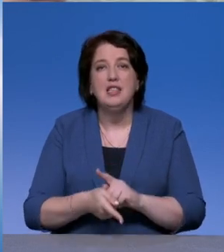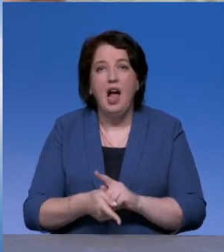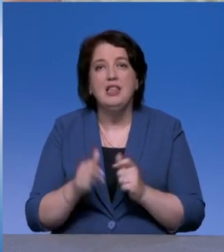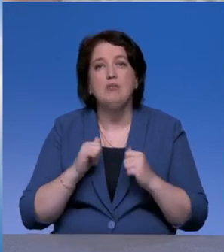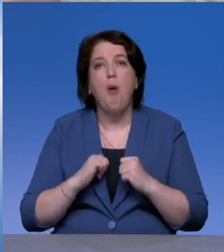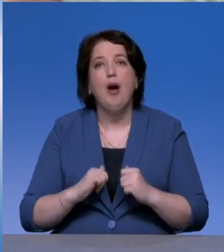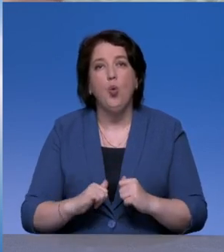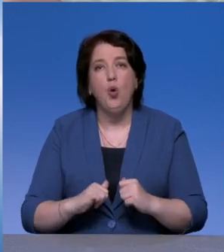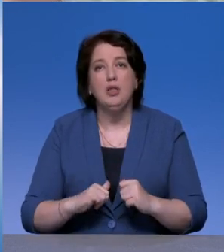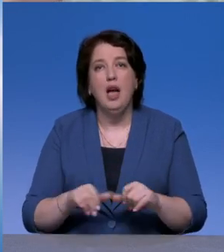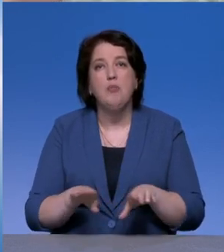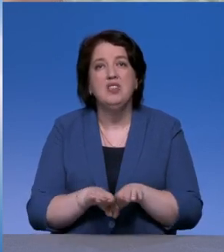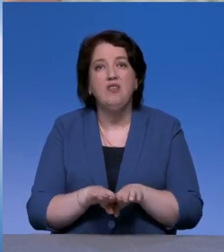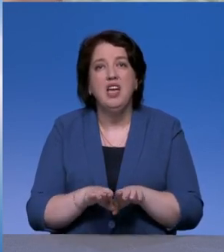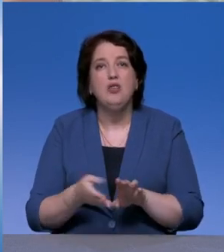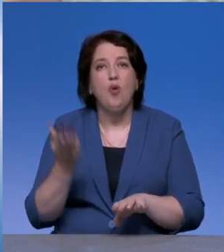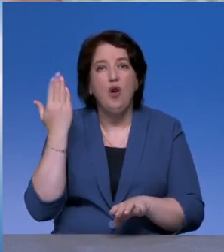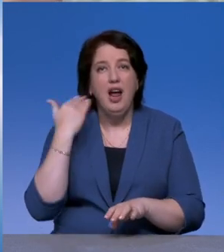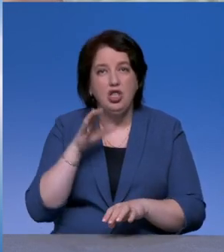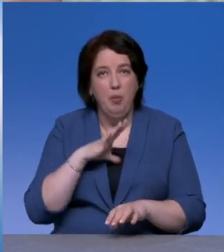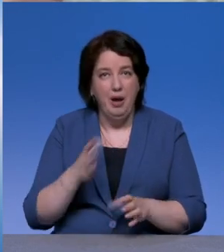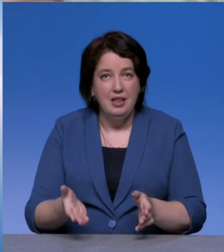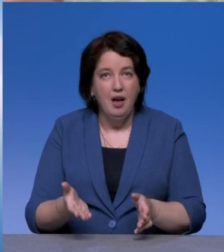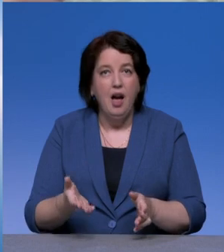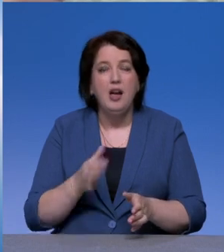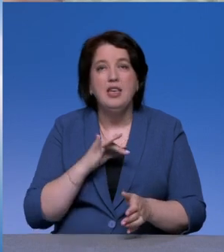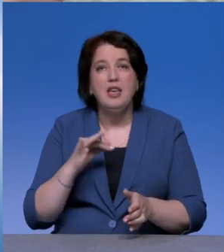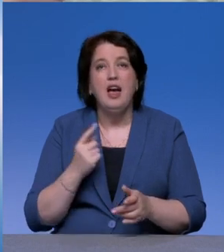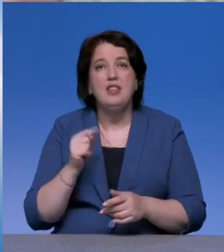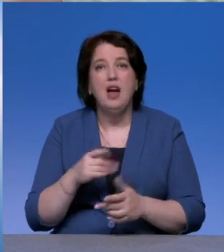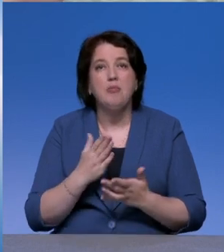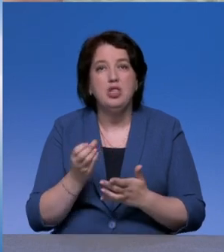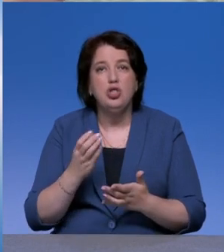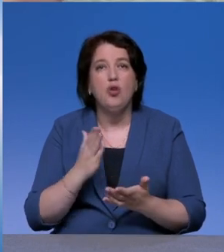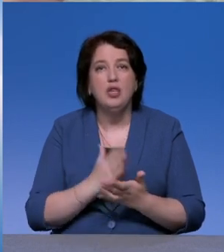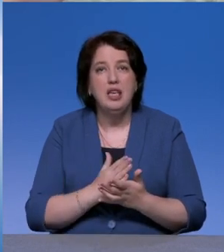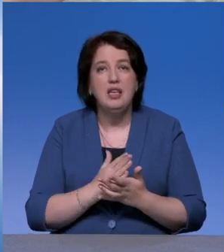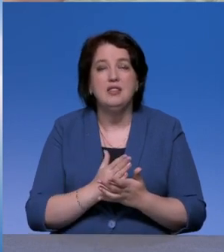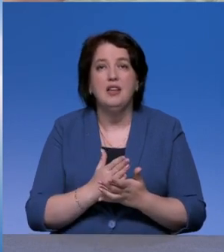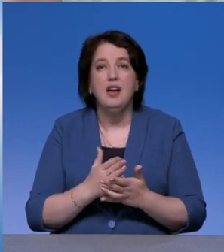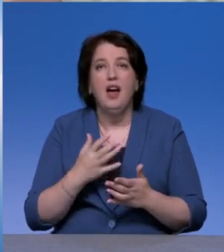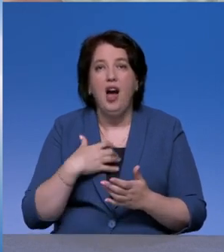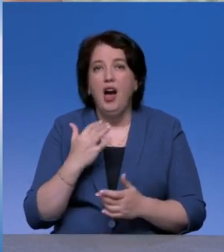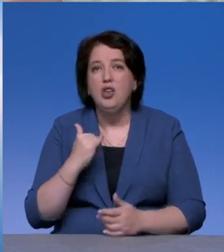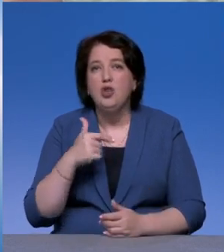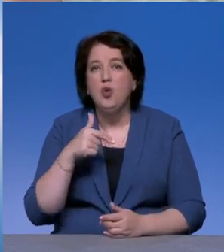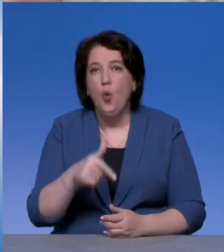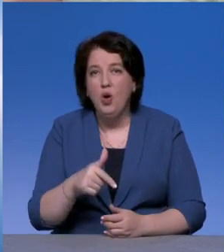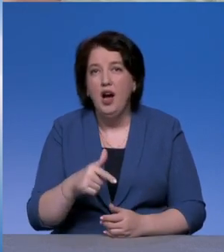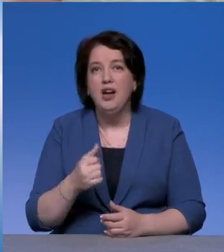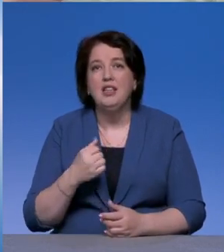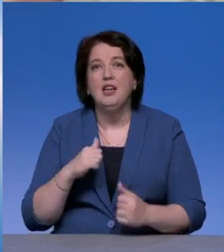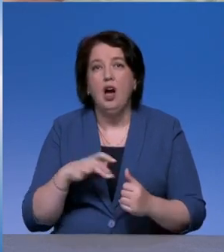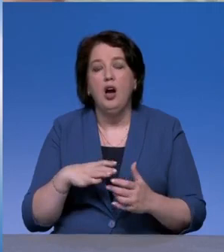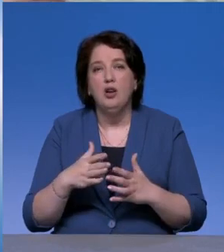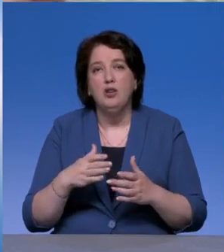он был. Ну, то есть, да, там еще есть куда стремиться. Вообще, в целом, на юге водят более